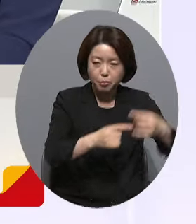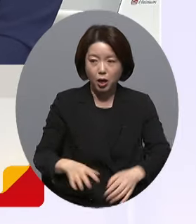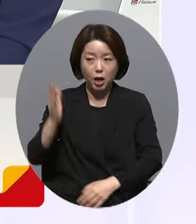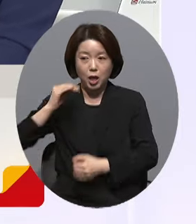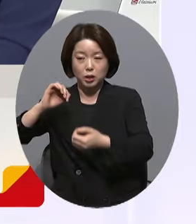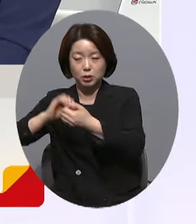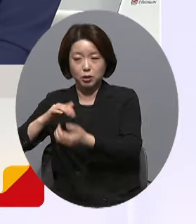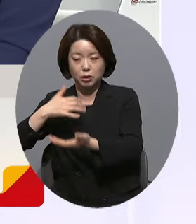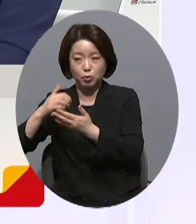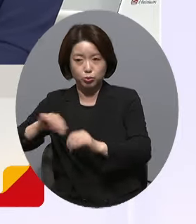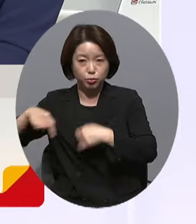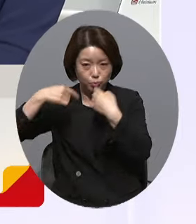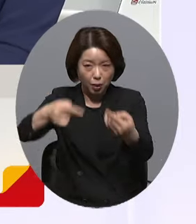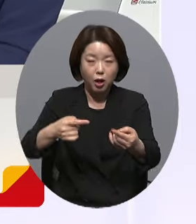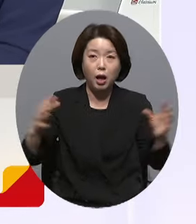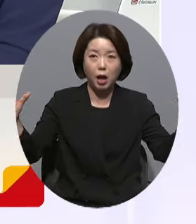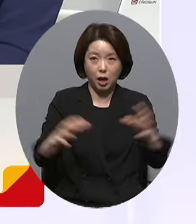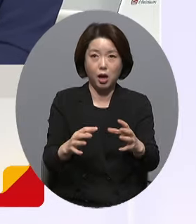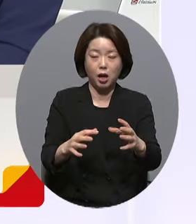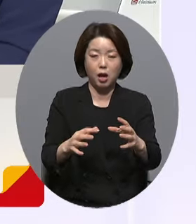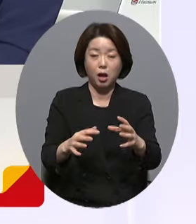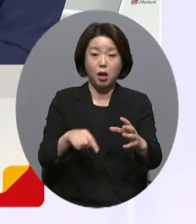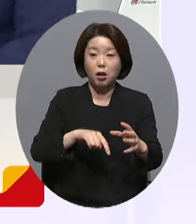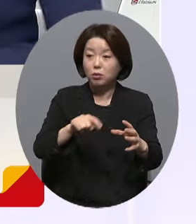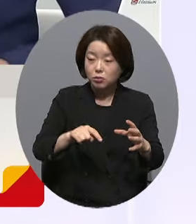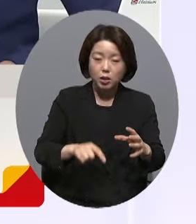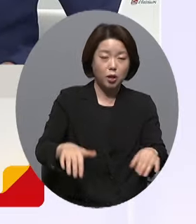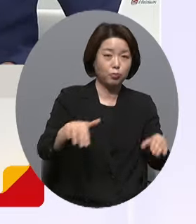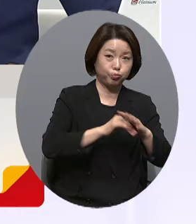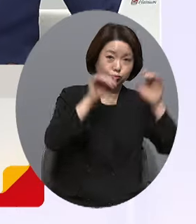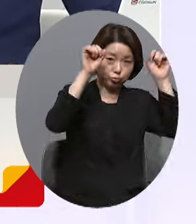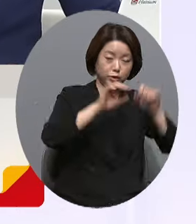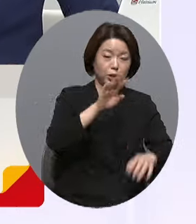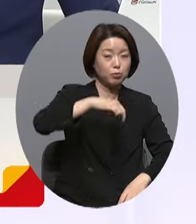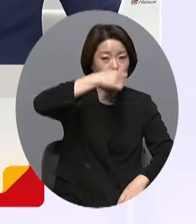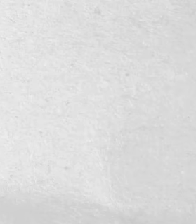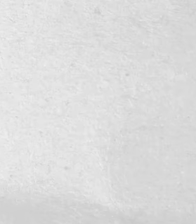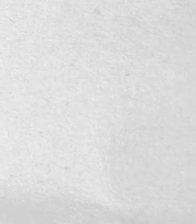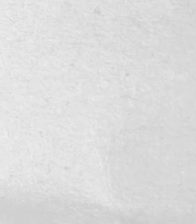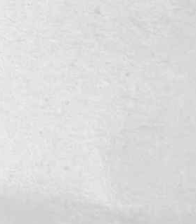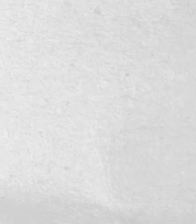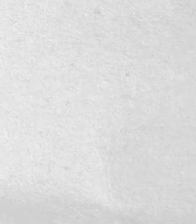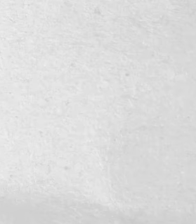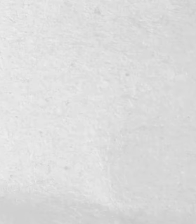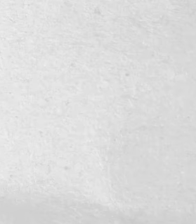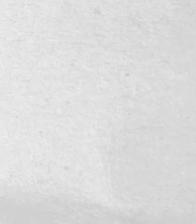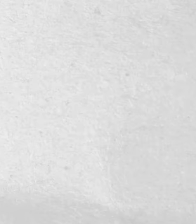일정이었는데 문체부 예산을 유용한 것이 아니냐 이런 지적까지도 동시에 나오고 있습니다.